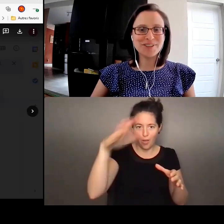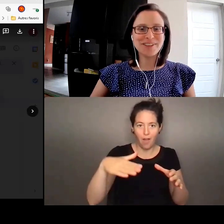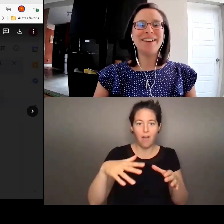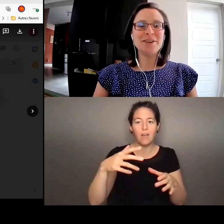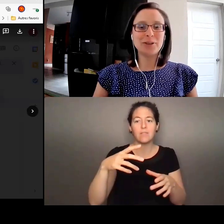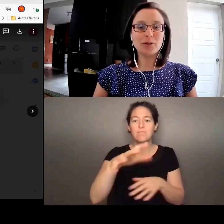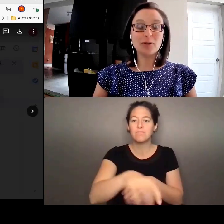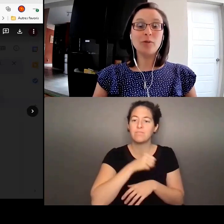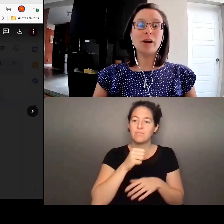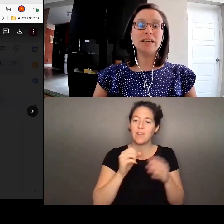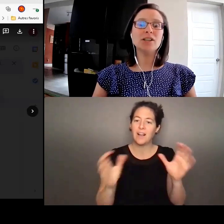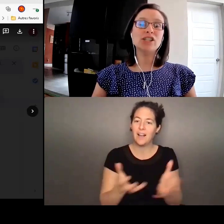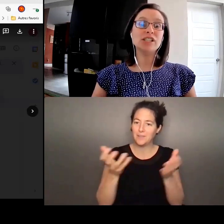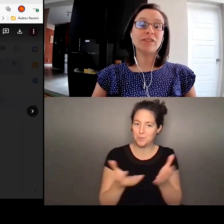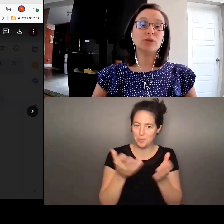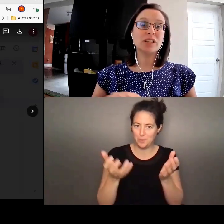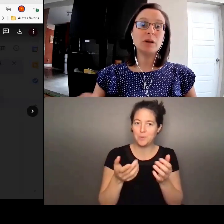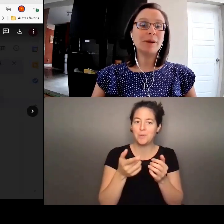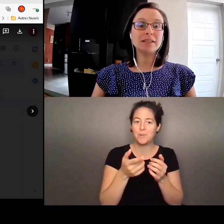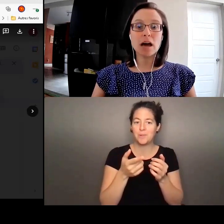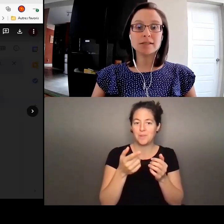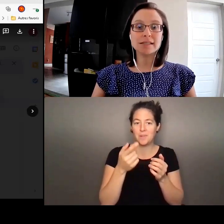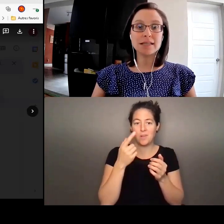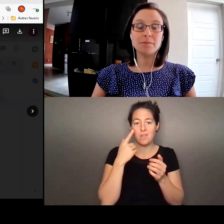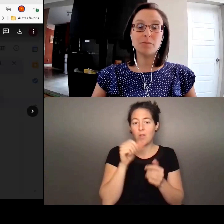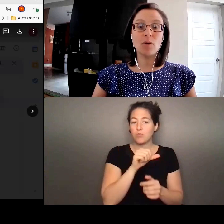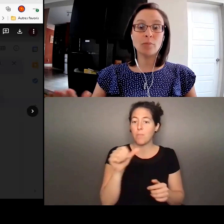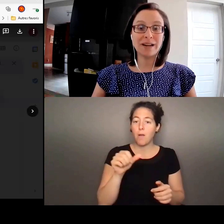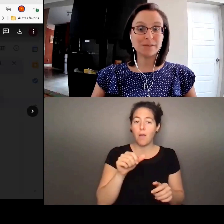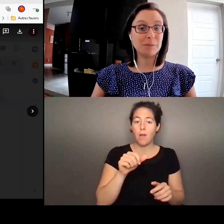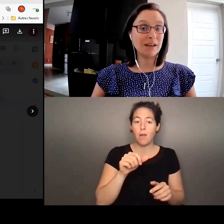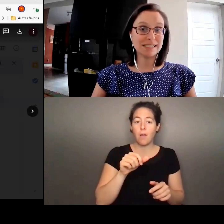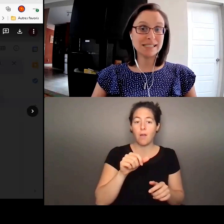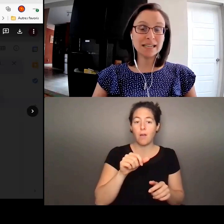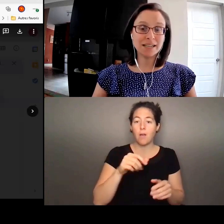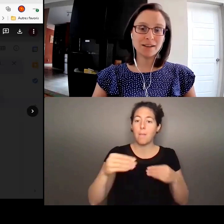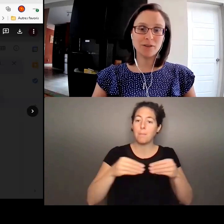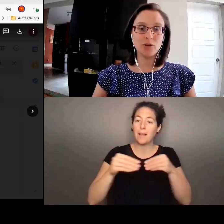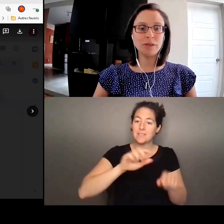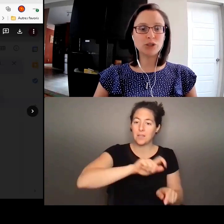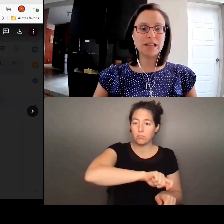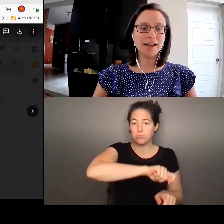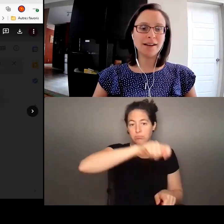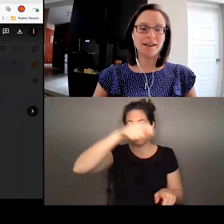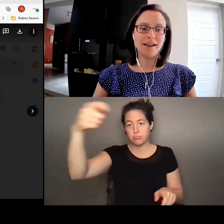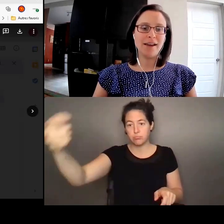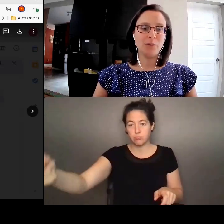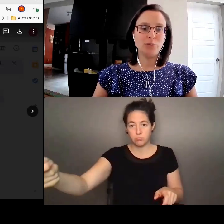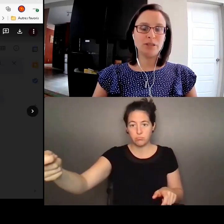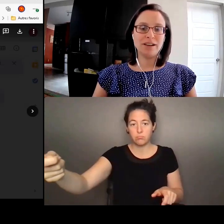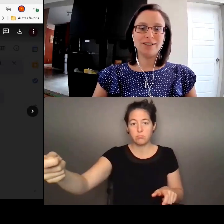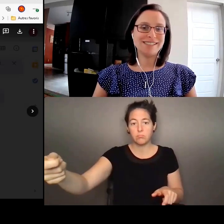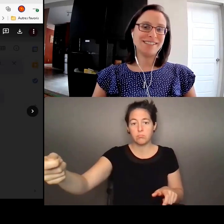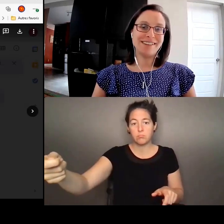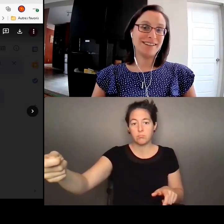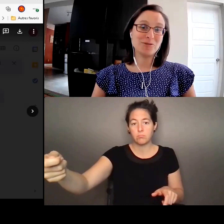laitues. Donc, vous voyez, j'avais tout simplement tassé mes plastiques de mes tunnels,